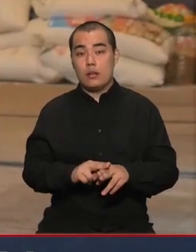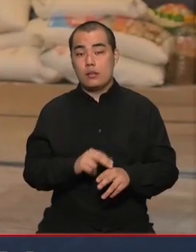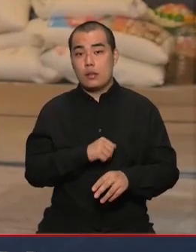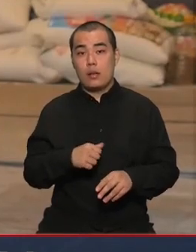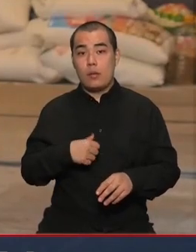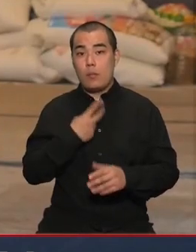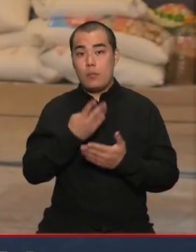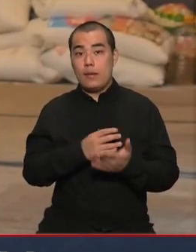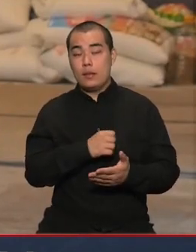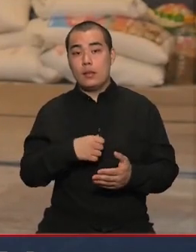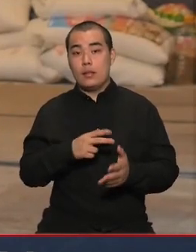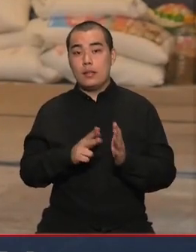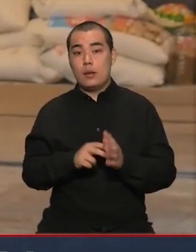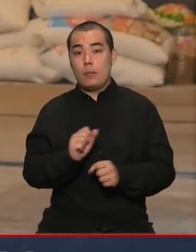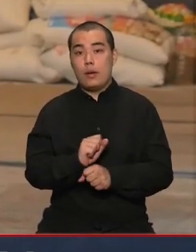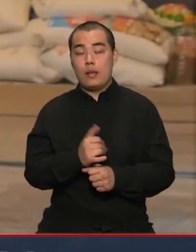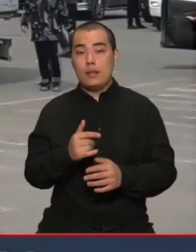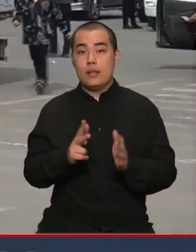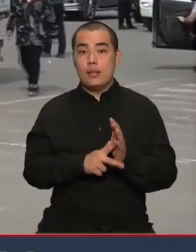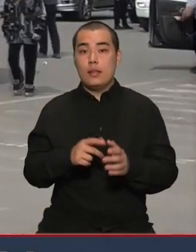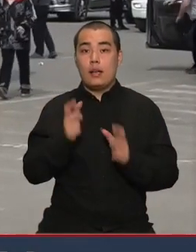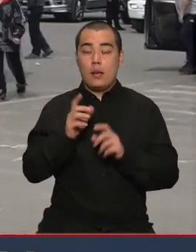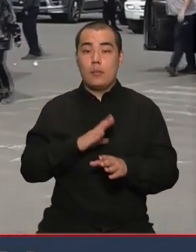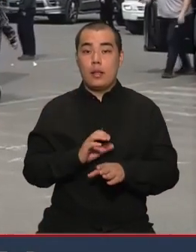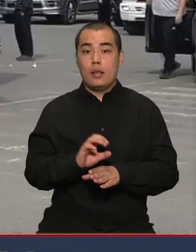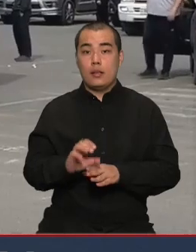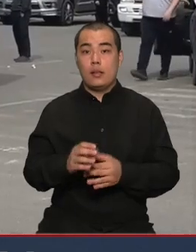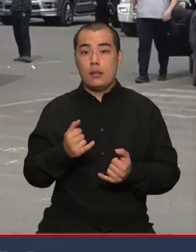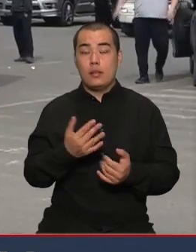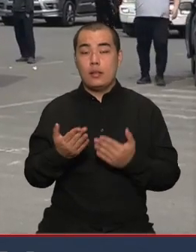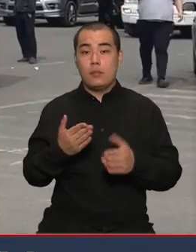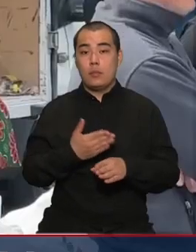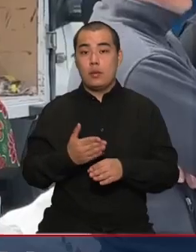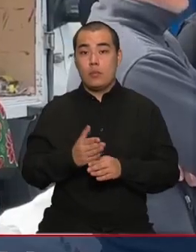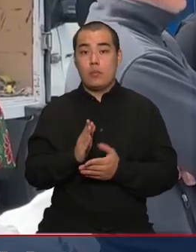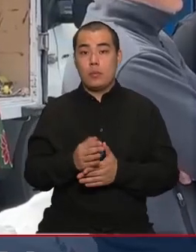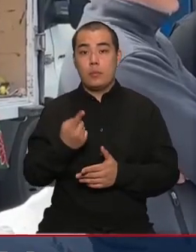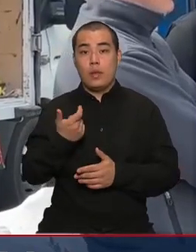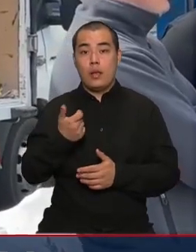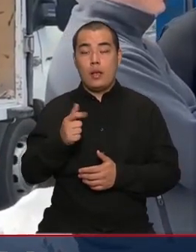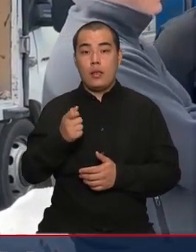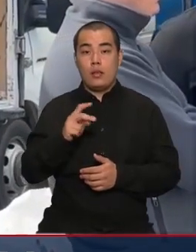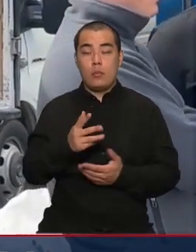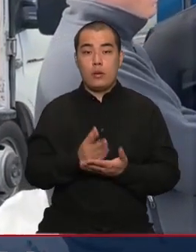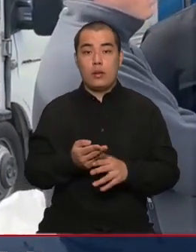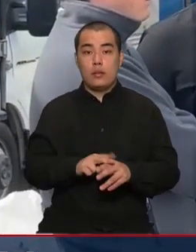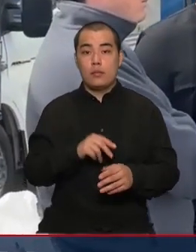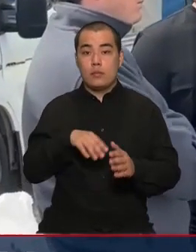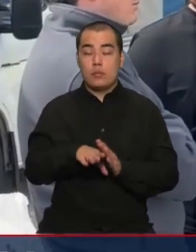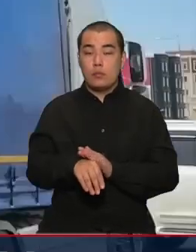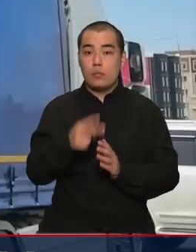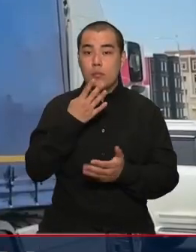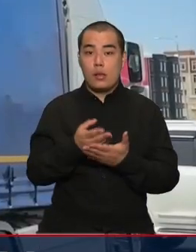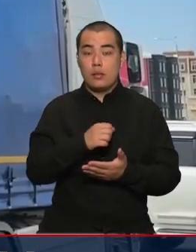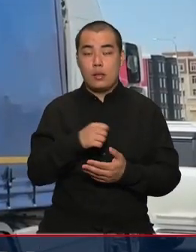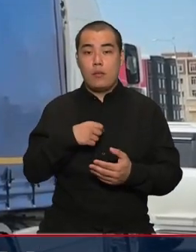бір 8 машин, 8 газельдей кетті. Кешке дейін бұйырса, қазір бір газель келеді, бұның ішіндегі заттар шығарып, сол газельге